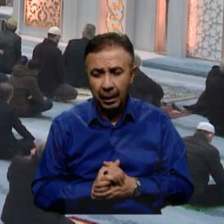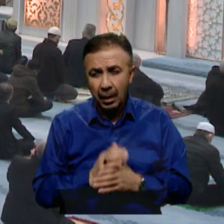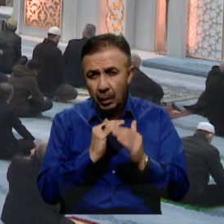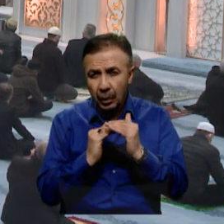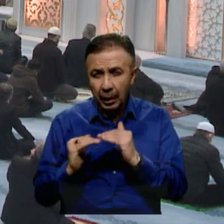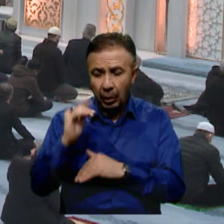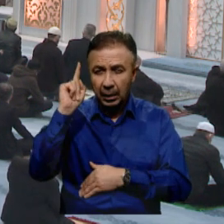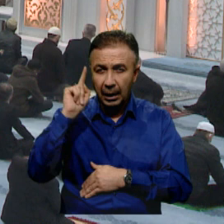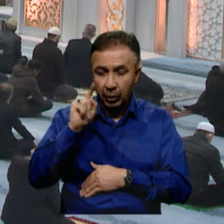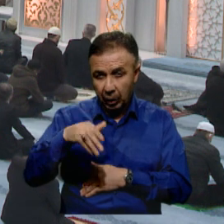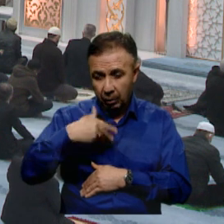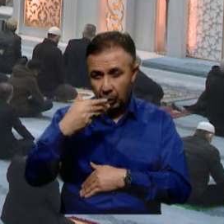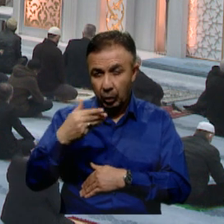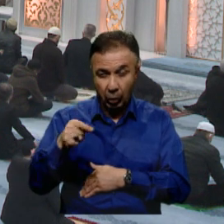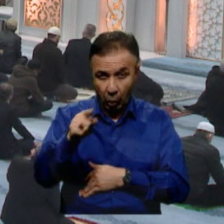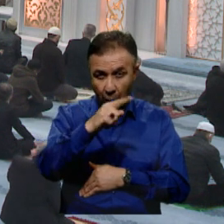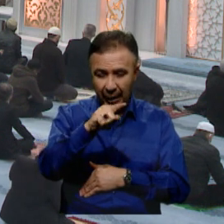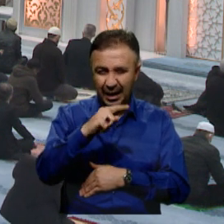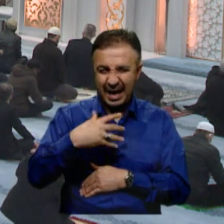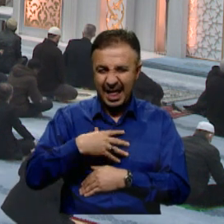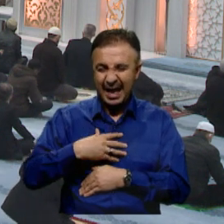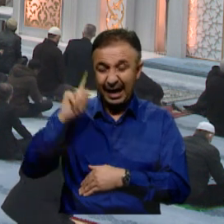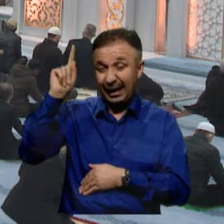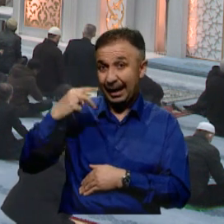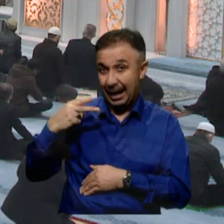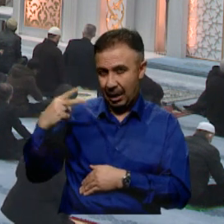Teala buyuruyor ki onlar dini Allah'a has kılarak